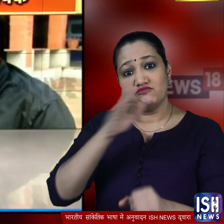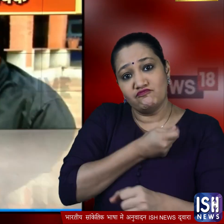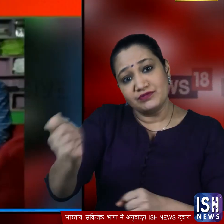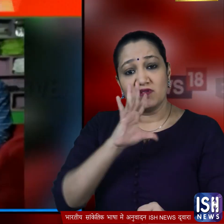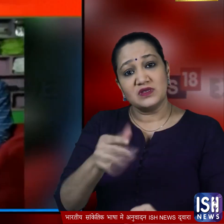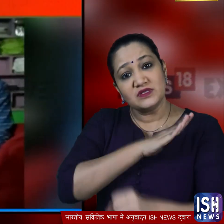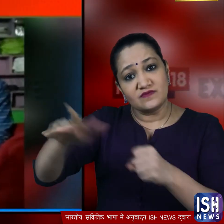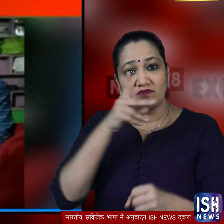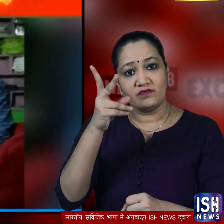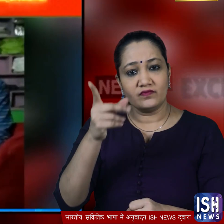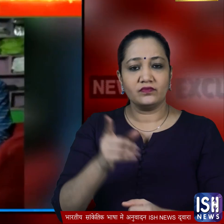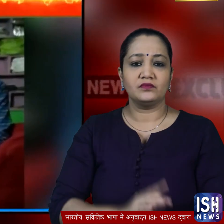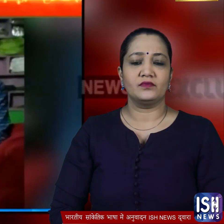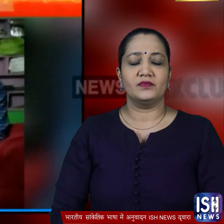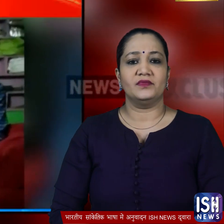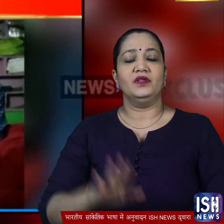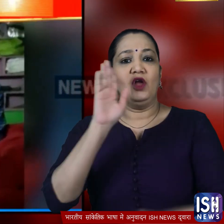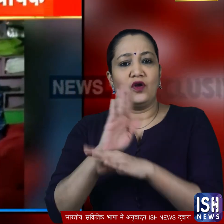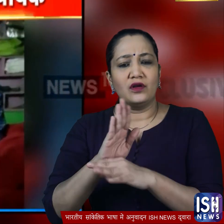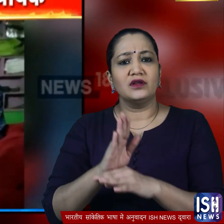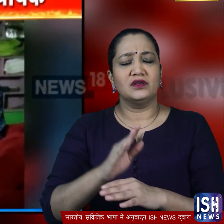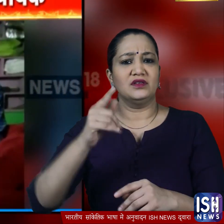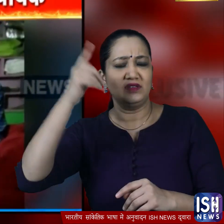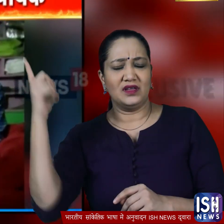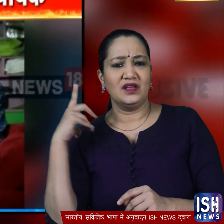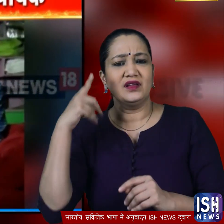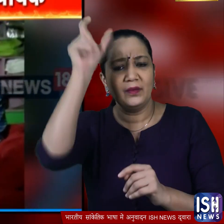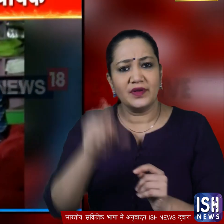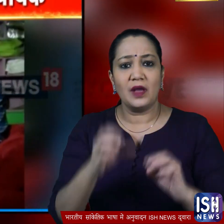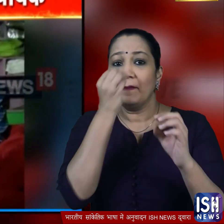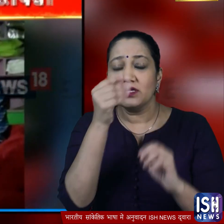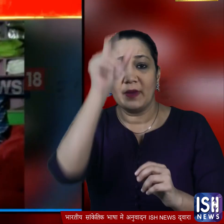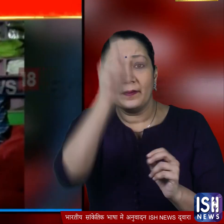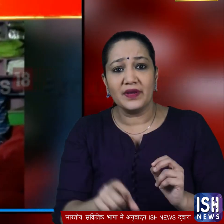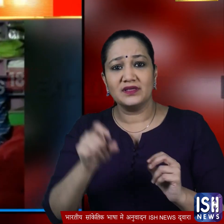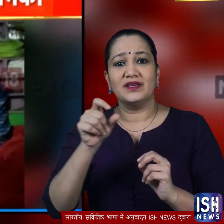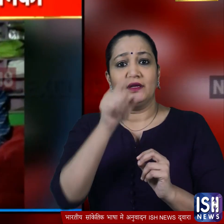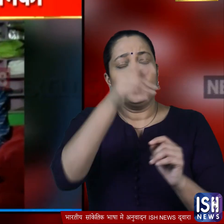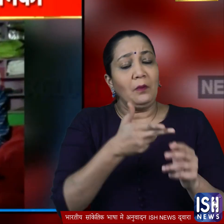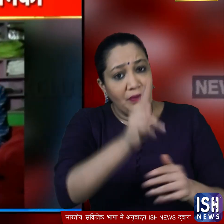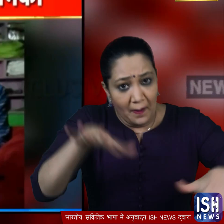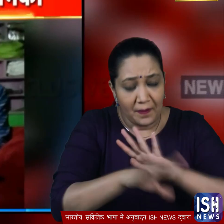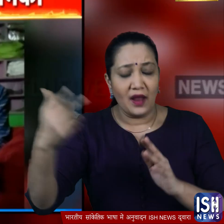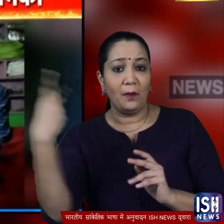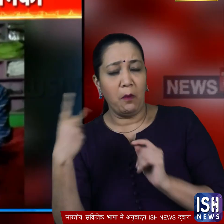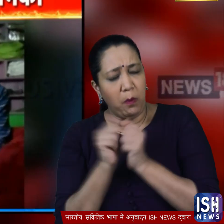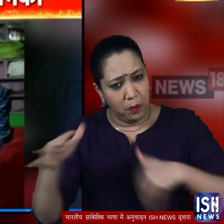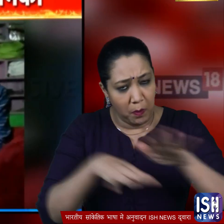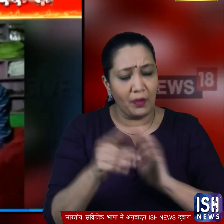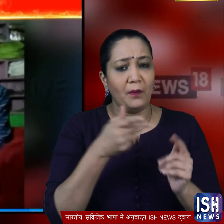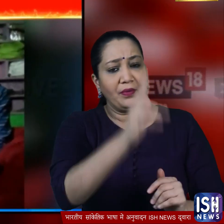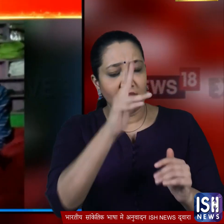दी और दावा किया कि कांग्रेस विधायक ने उसके साथ मिलकर बीजेपी के एक नेता की हत्या की साजिश रची थी। प्रशासन